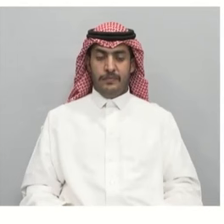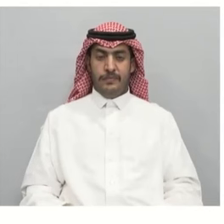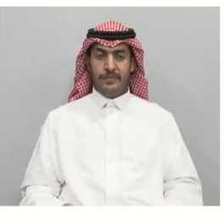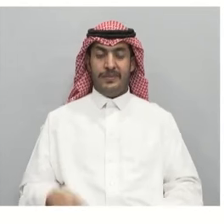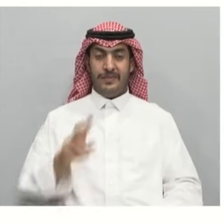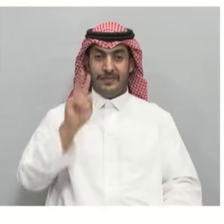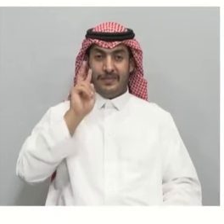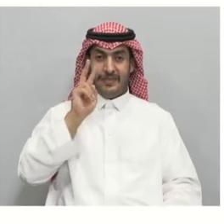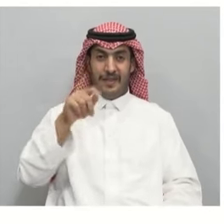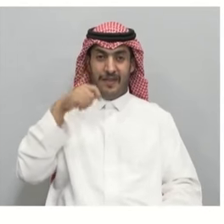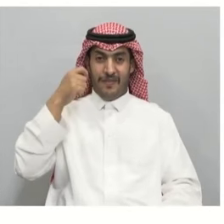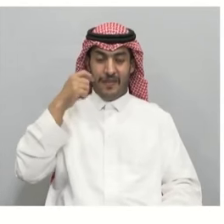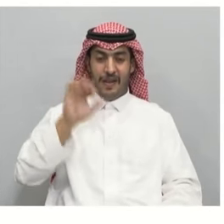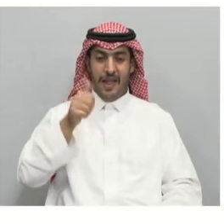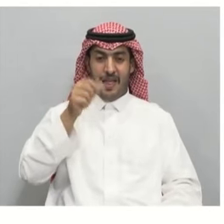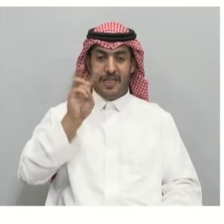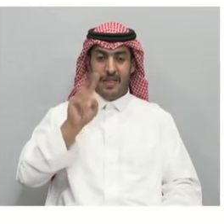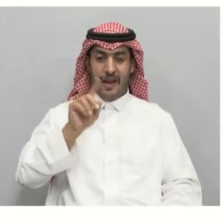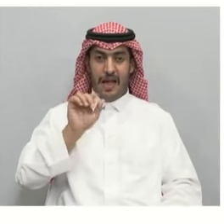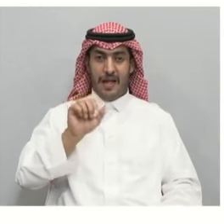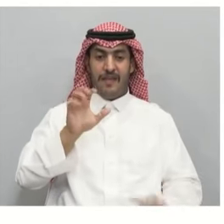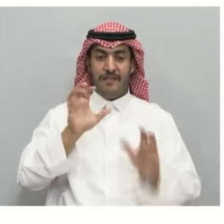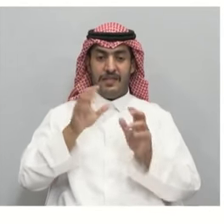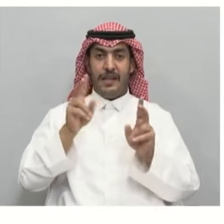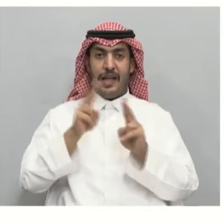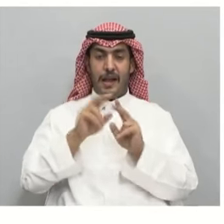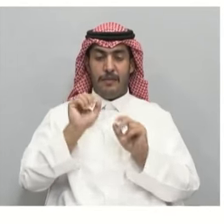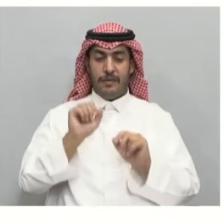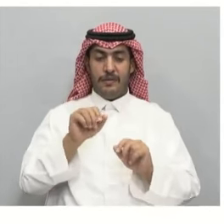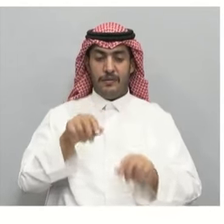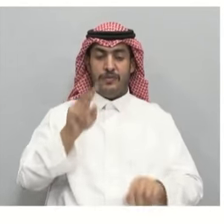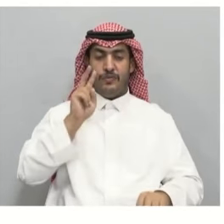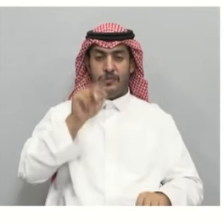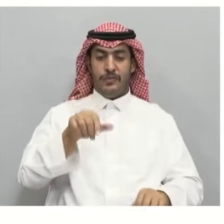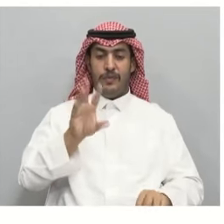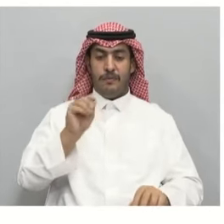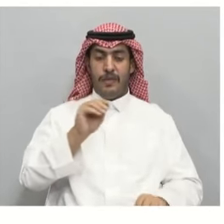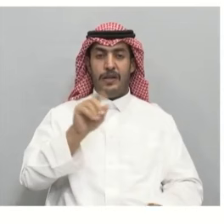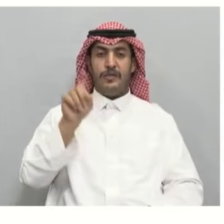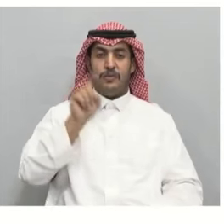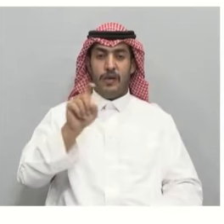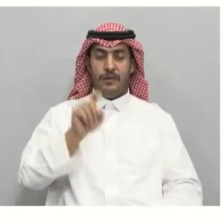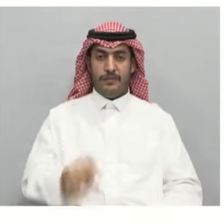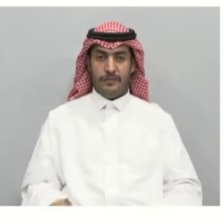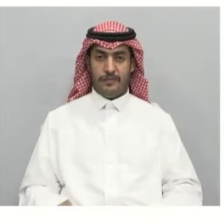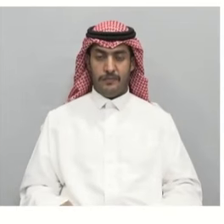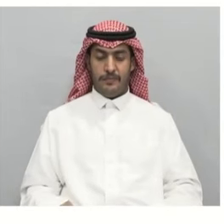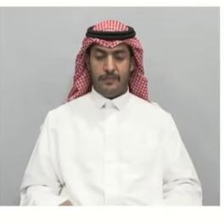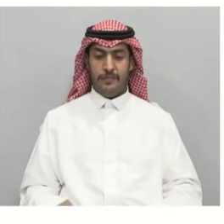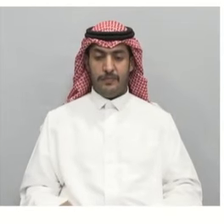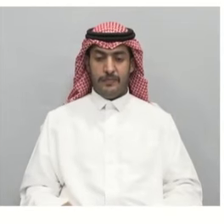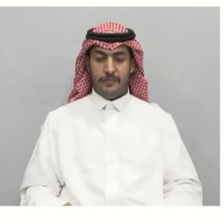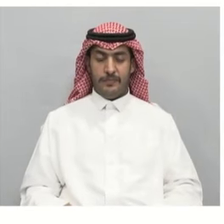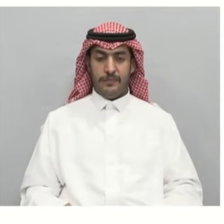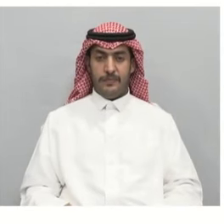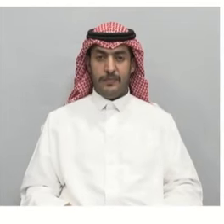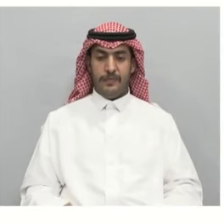بعد ما شاهدنا هذا الاثراء اللي يتعلق في فصل الكهرباء دعونا نجيب عن بعض الاسئله